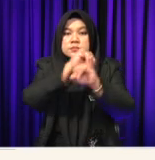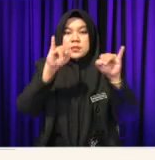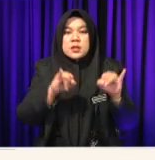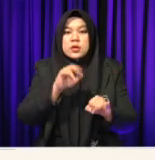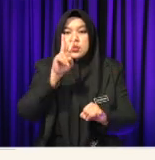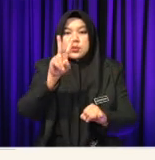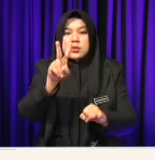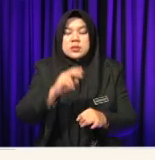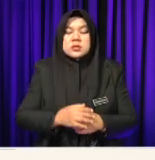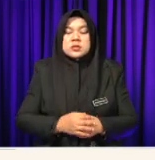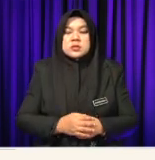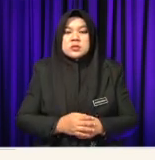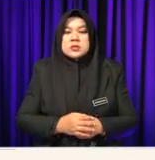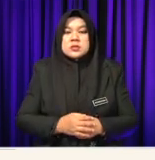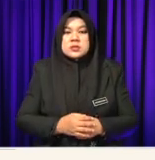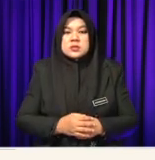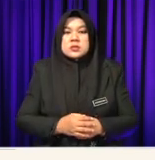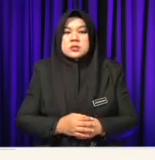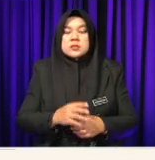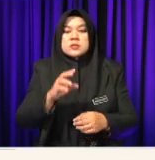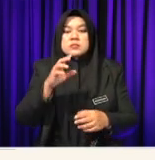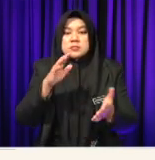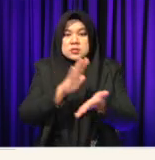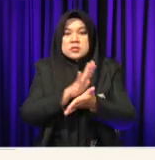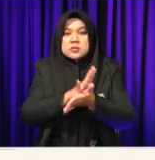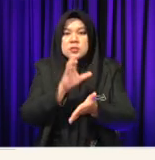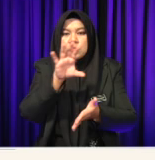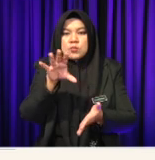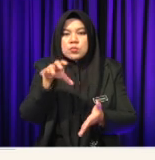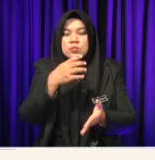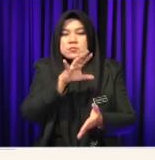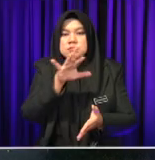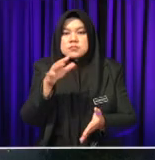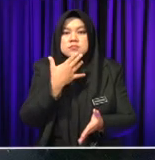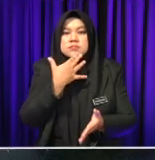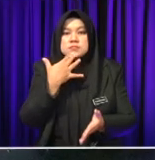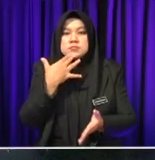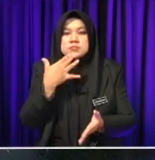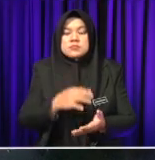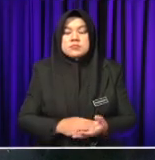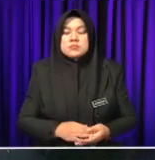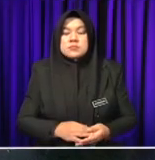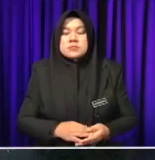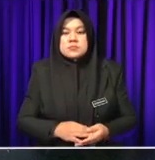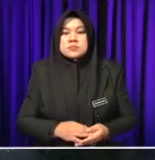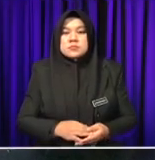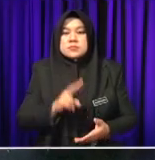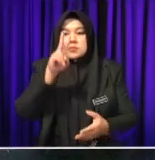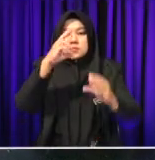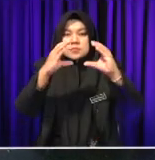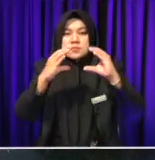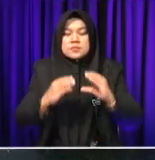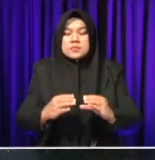so kena buat macam nilah dalam kertas peperiksaan kita kita tanda sikit OK Siapa yang nak bantu ah untuk jawab okey dua cara